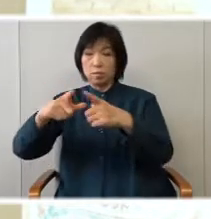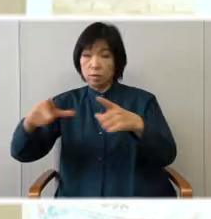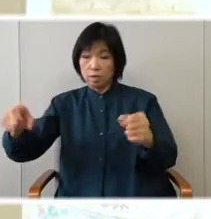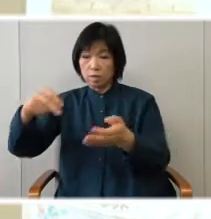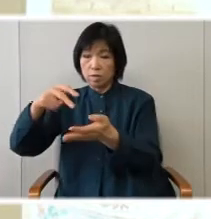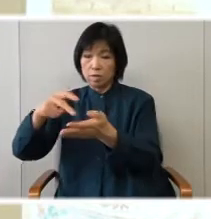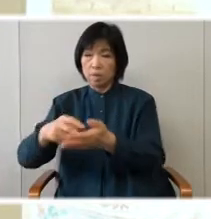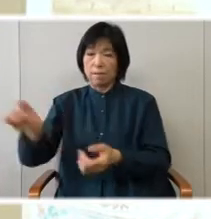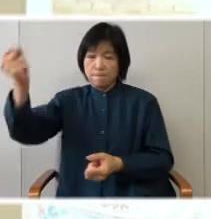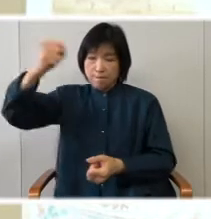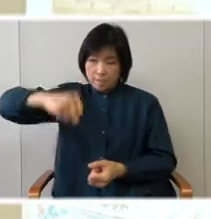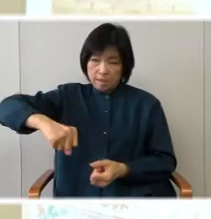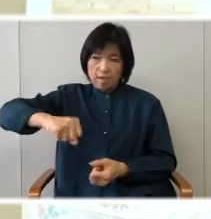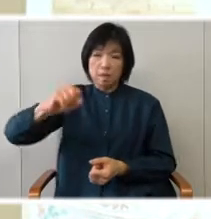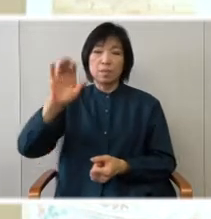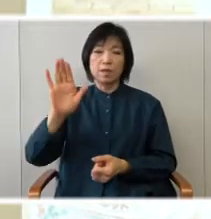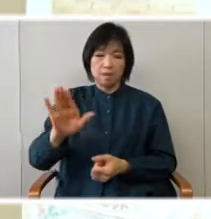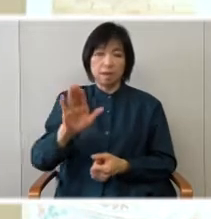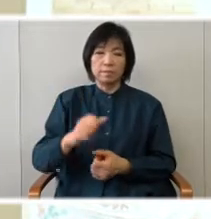受けております。